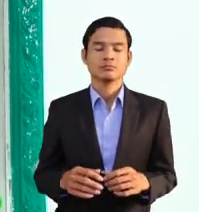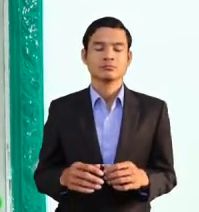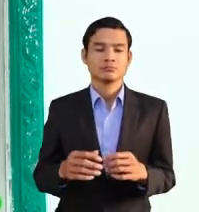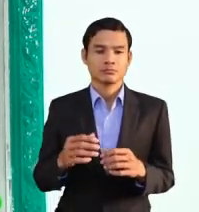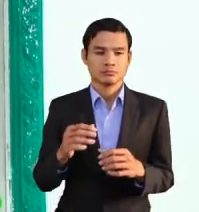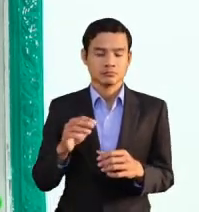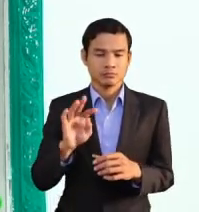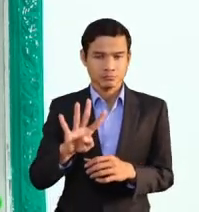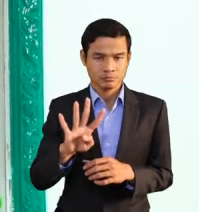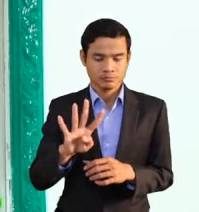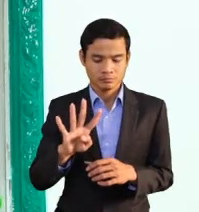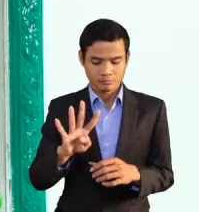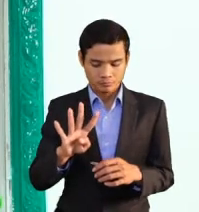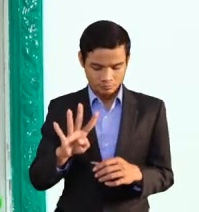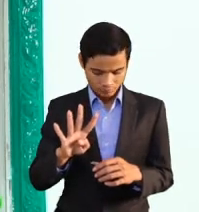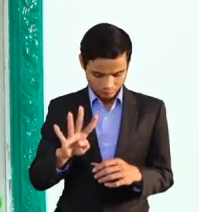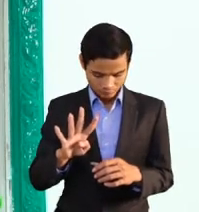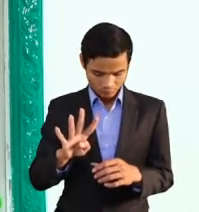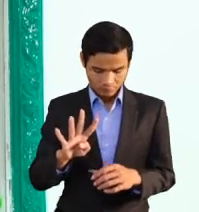buôn